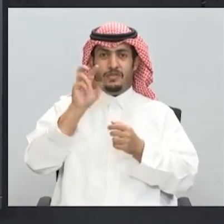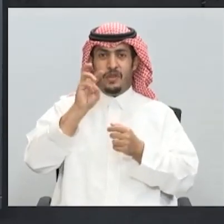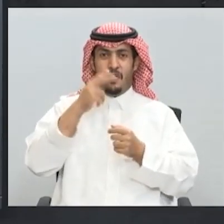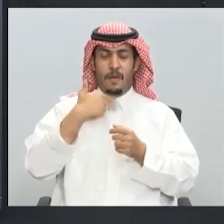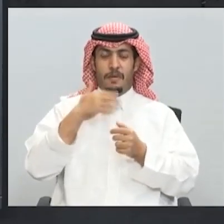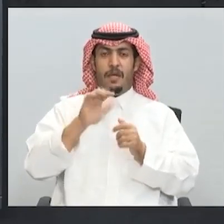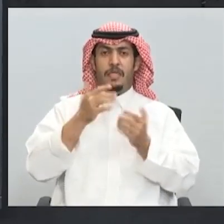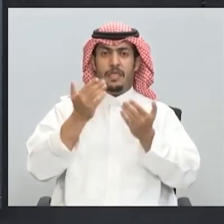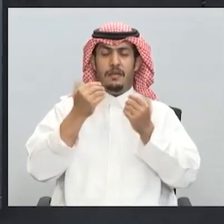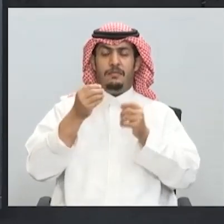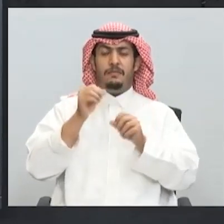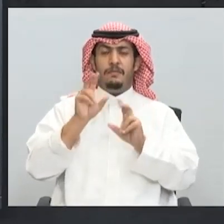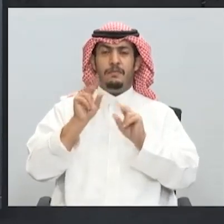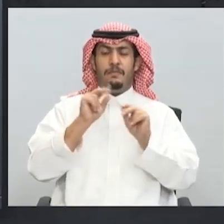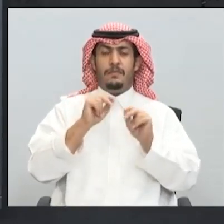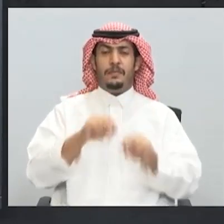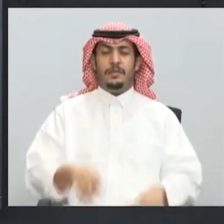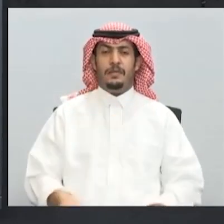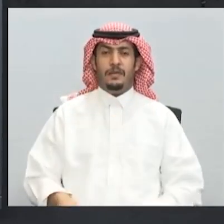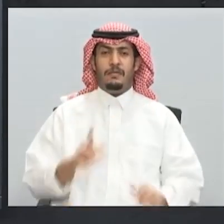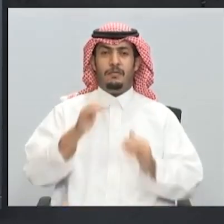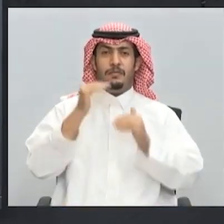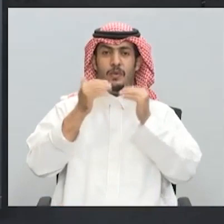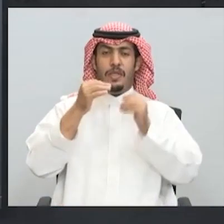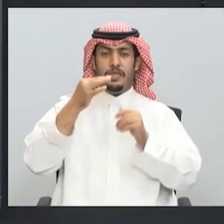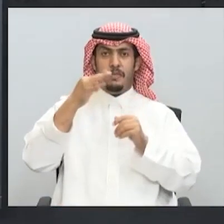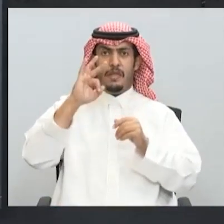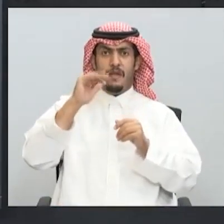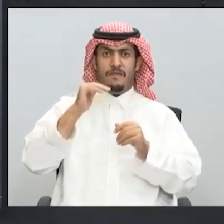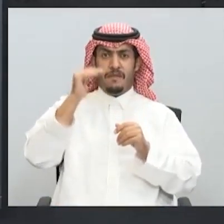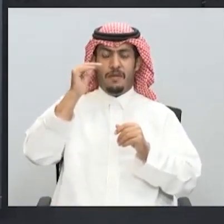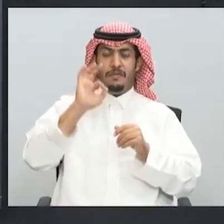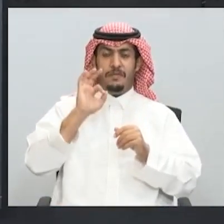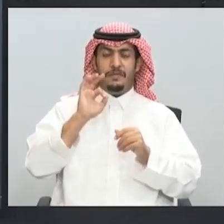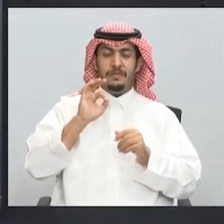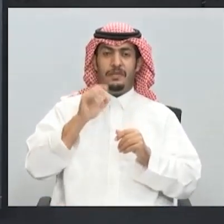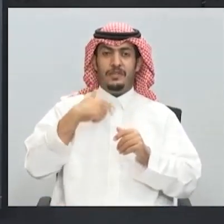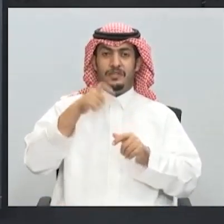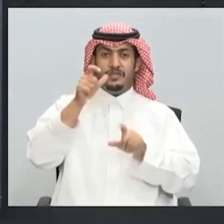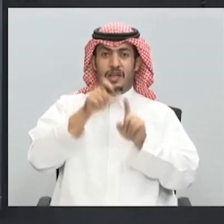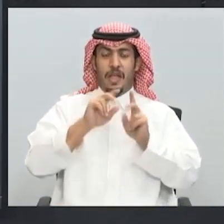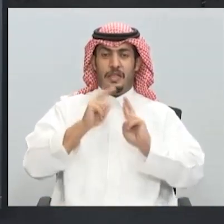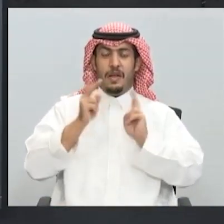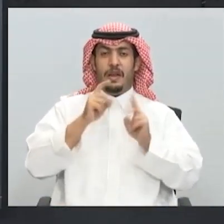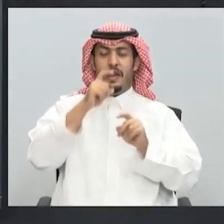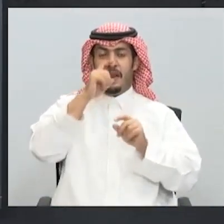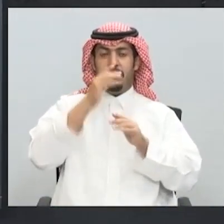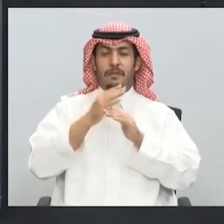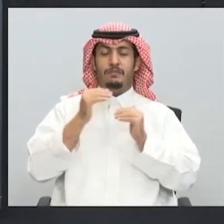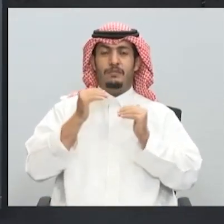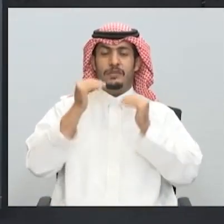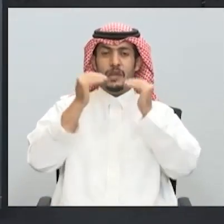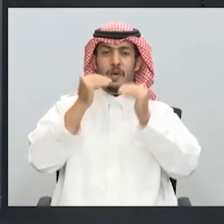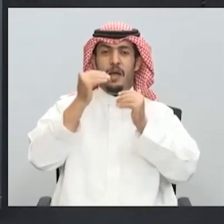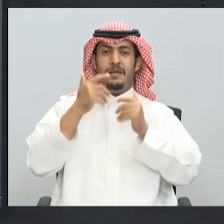المهارات المطلوبه ارتفاع في مثلا في المستوى التعليمي لذلك لابد للشخص ان يواكب هذه التغيرات ويحصل على مستوى